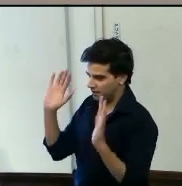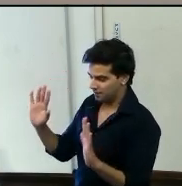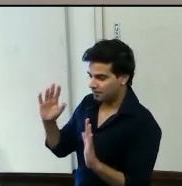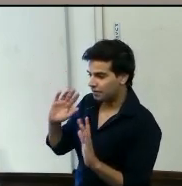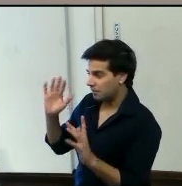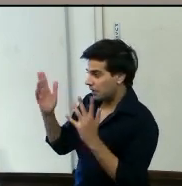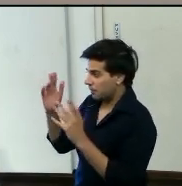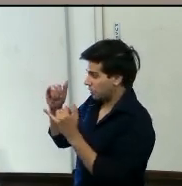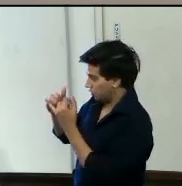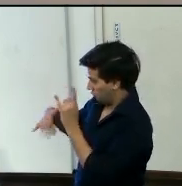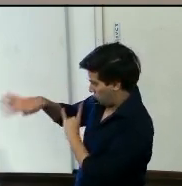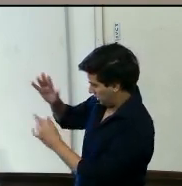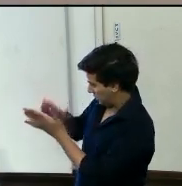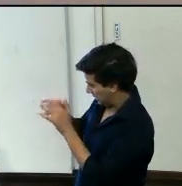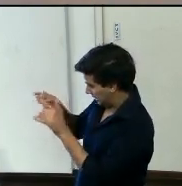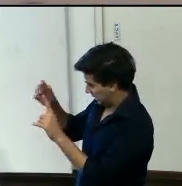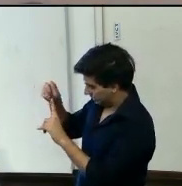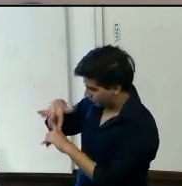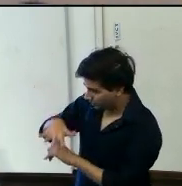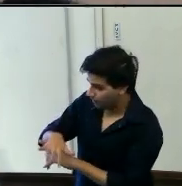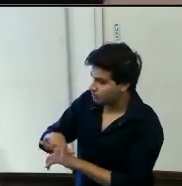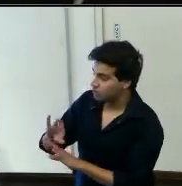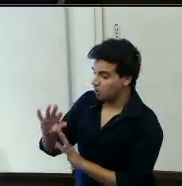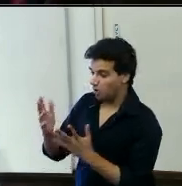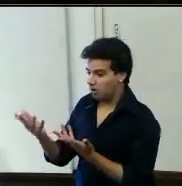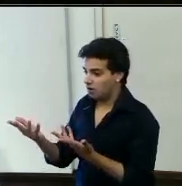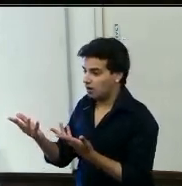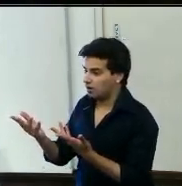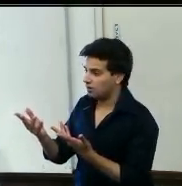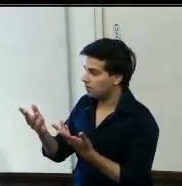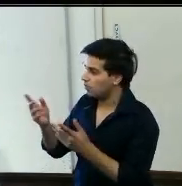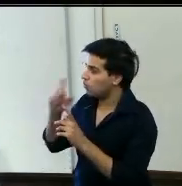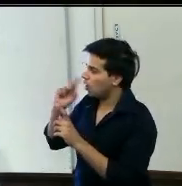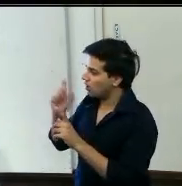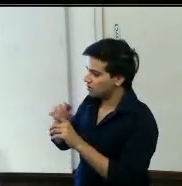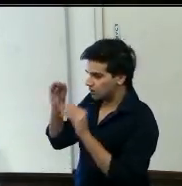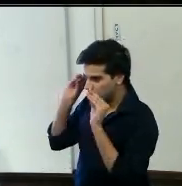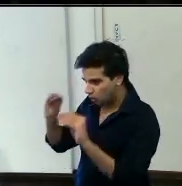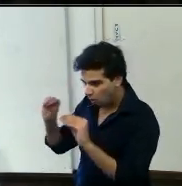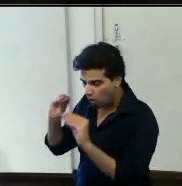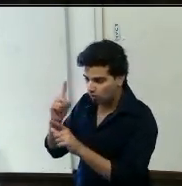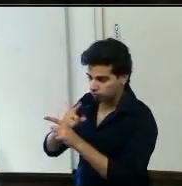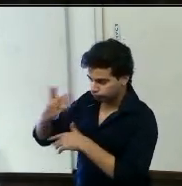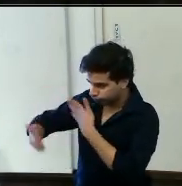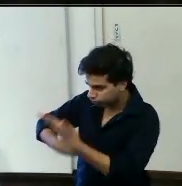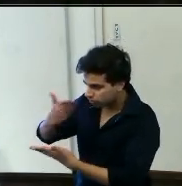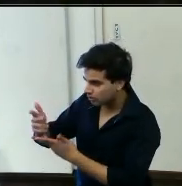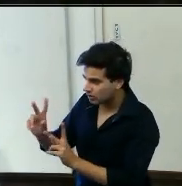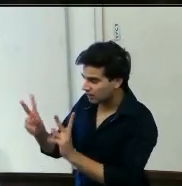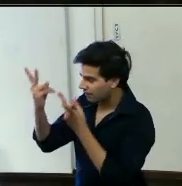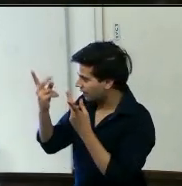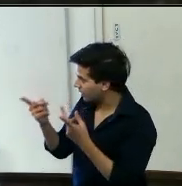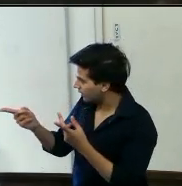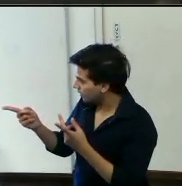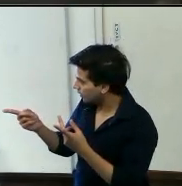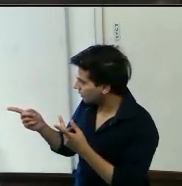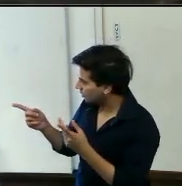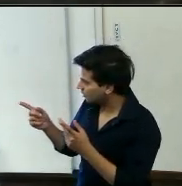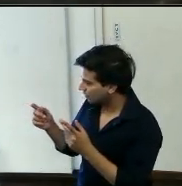ಇನ್ಫ್ಲೂಯೆನ್ಸ್ ಆಫ್ ದ ಸೋಷಿಯಲ್ ಮೀಡಿಯಾ ಆ್ಯಂಡ್ ದ ವೇ ದೇ ಬಿನ್ ಥಾಟ್ ಇನ್ ದ ಕಾಲೇಜಸ್, CKP ಆಗಿರ್ಬೋದು ಅಥವಾ ಇದಾಗಿರೋ ಸೃಷ್ಟಿ ಆಗಿರ್ಬೋದು. ಪ್ರಾಗ್ಮ್ಯಾಟಿಕ್